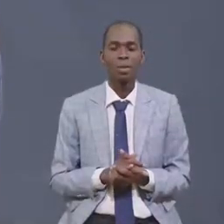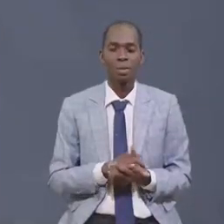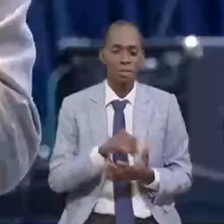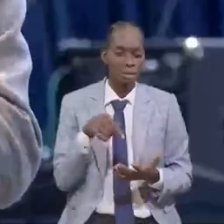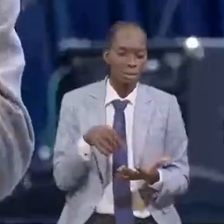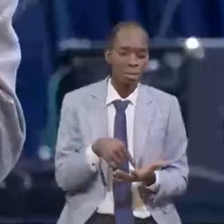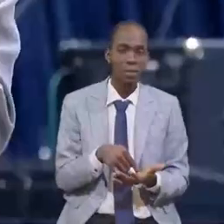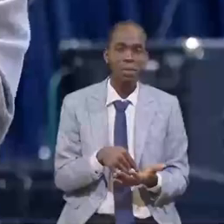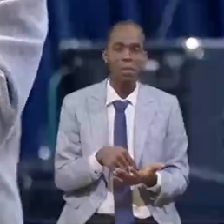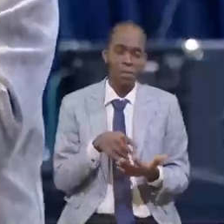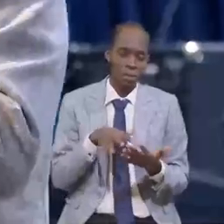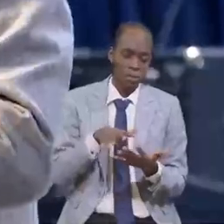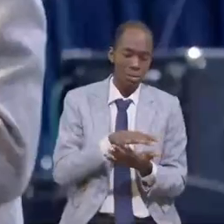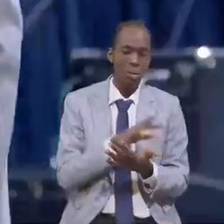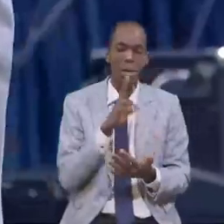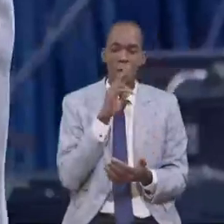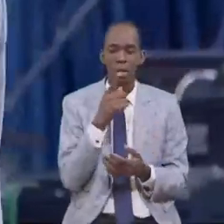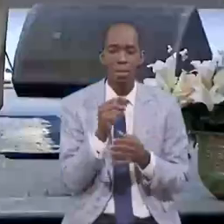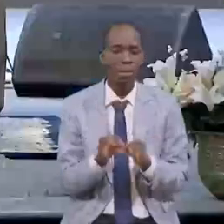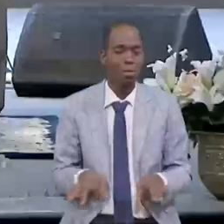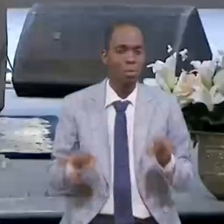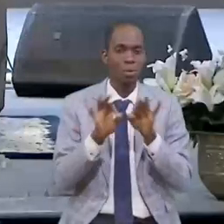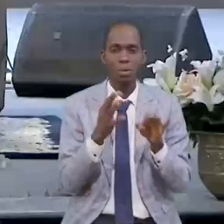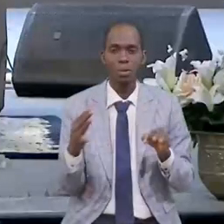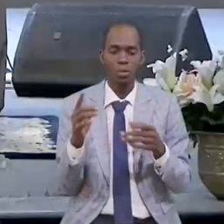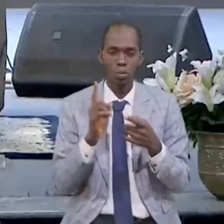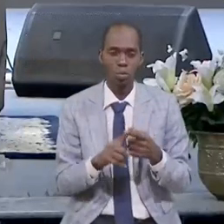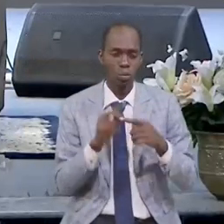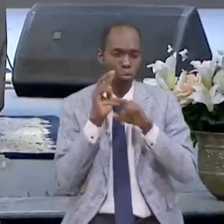Ce sont donc les essentiels sur lesquels nous veillons.